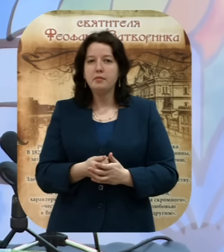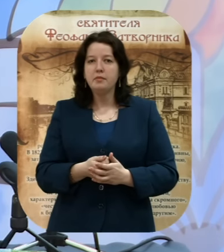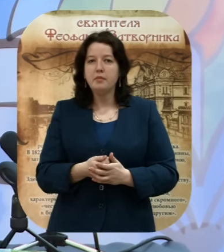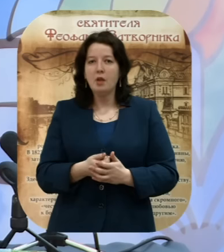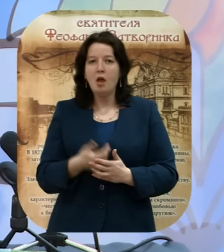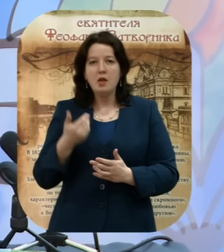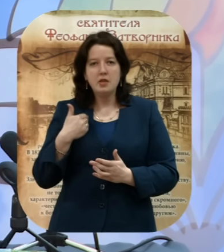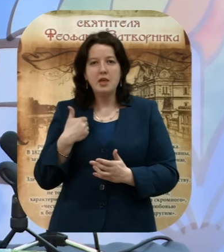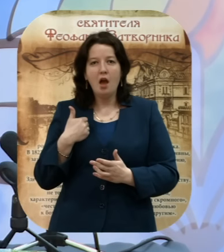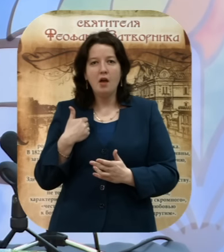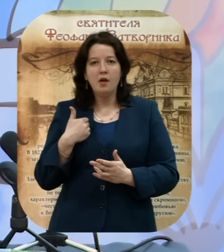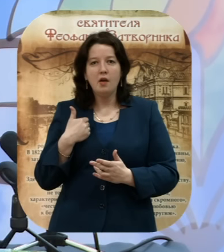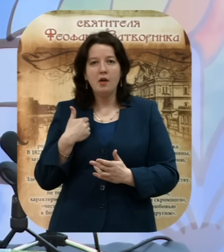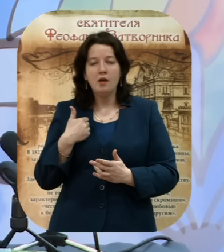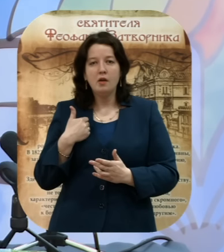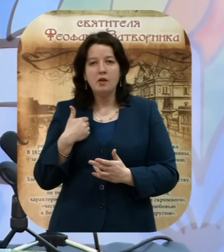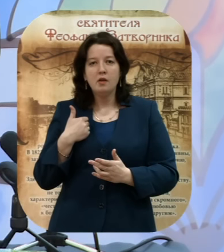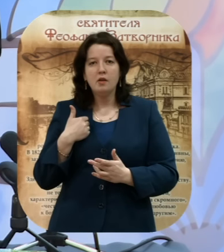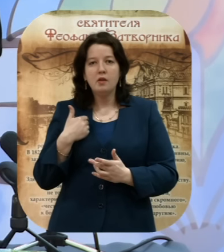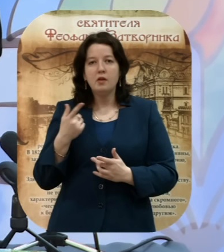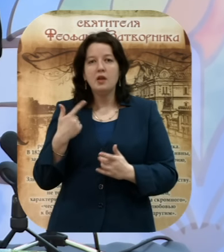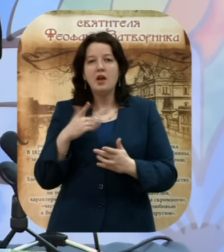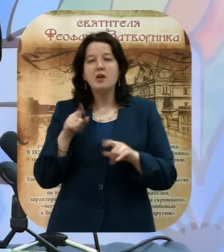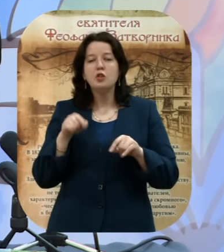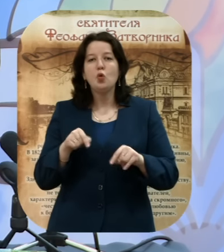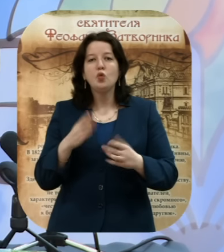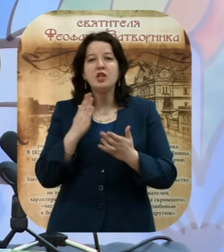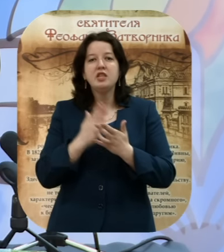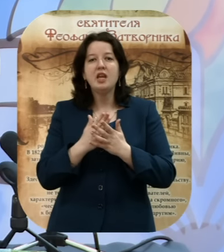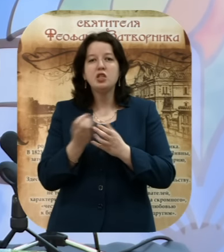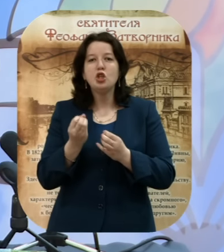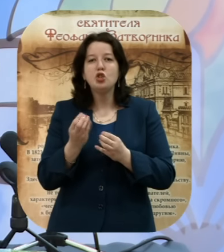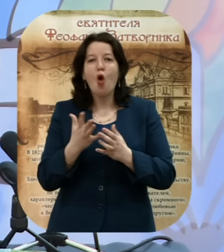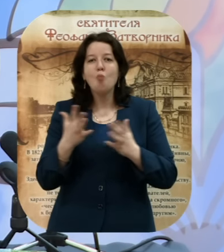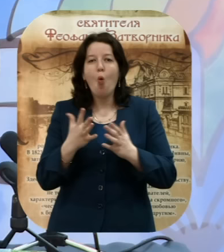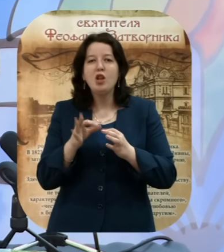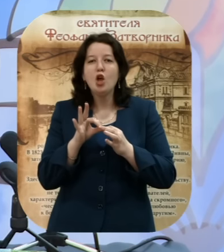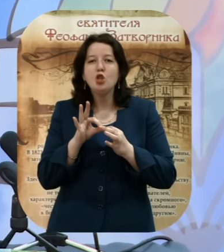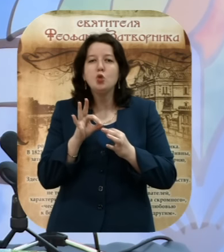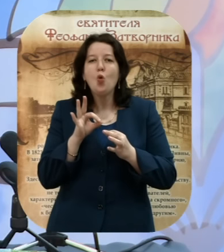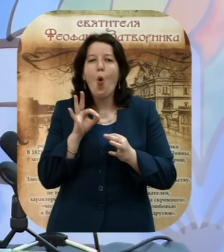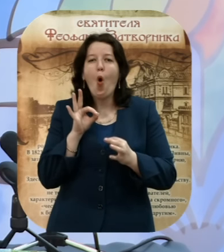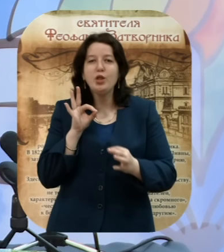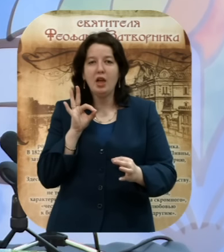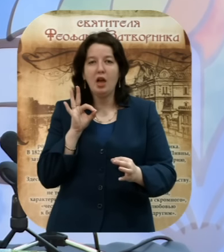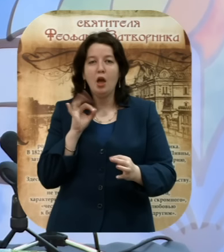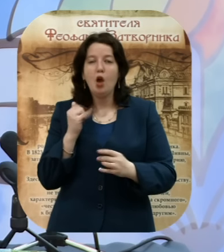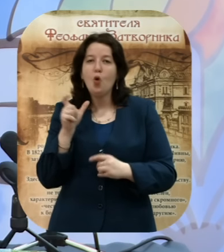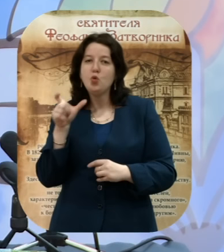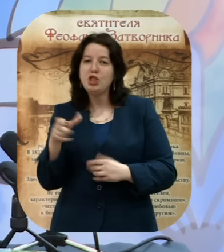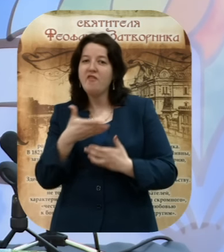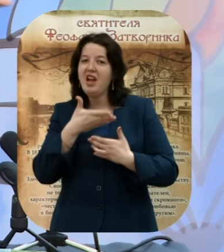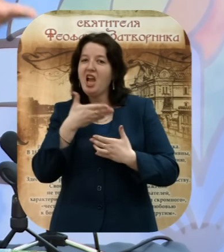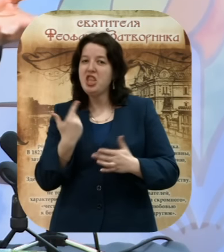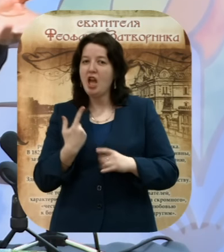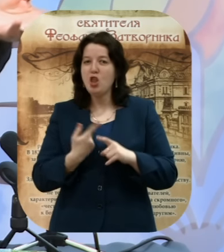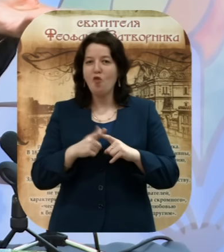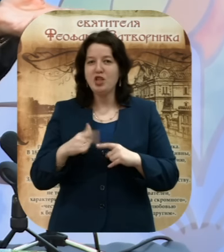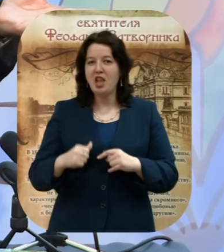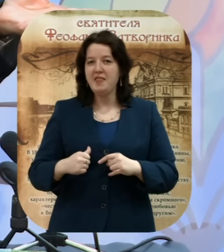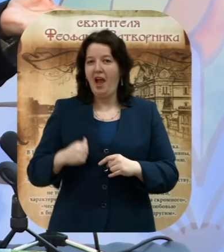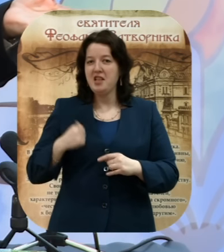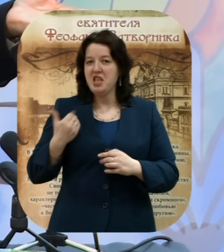Я пообещал и говорю. Вы слышите, еще есть более тонкое даже. У него нет этой гордыни внешней, о которой мы